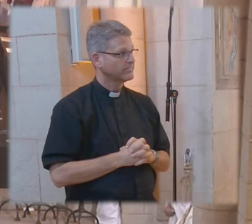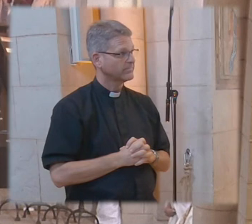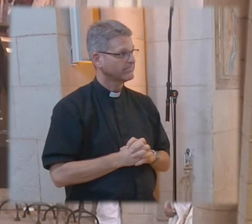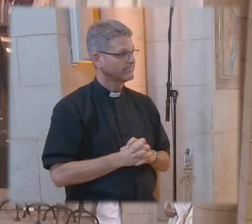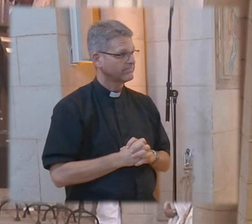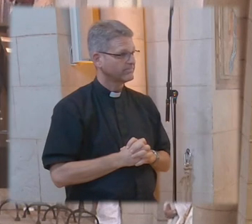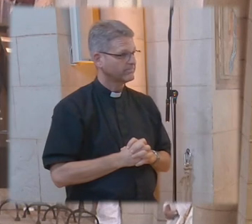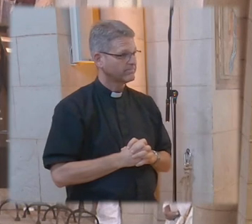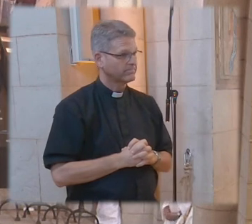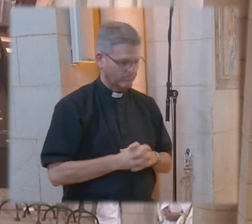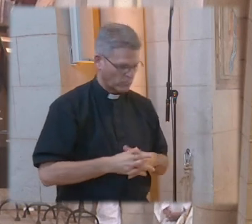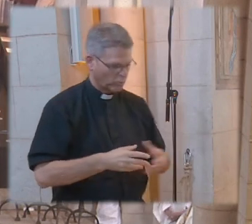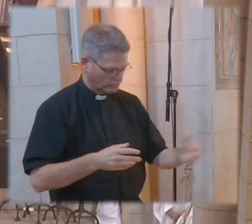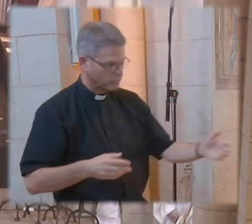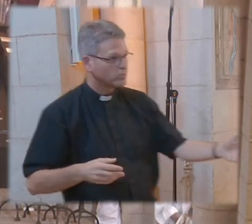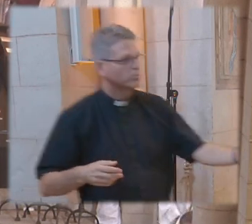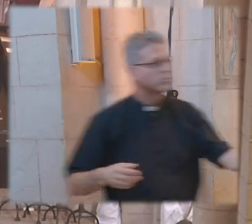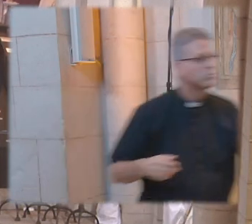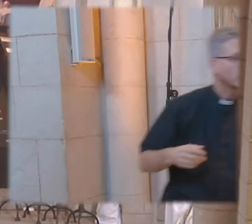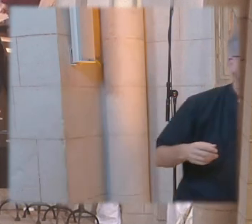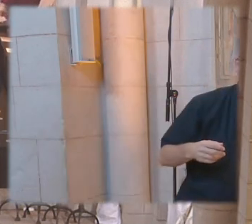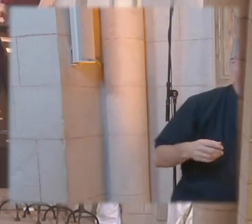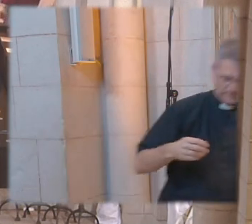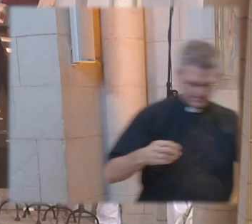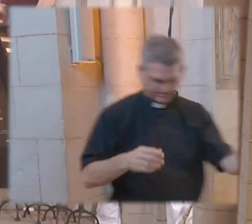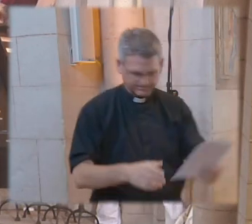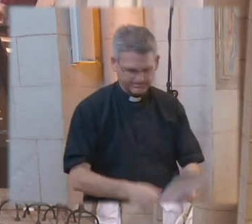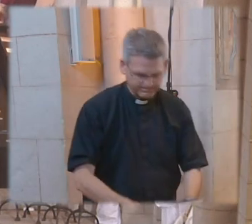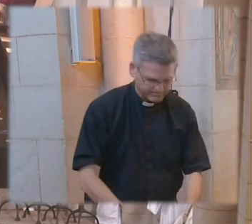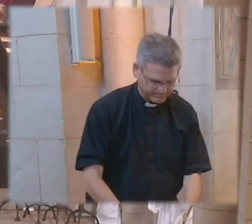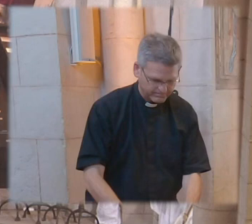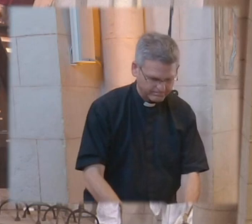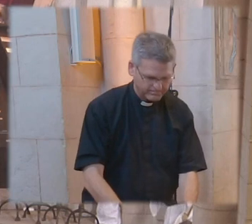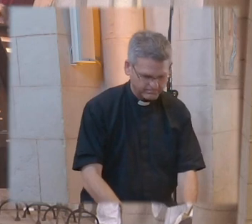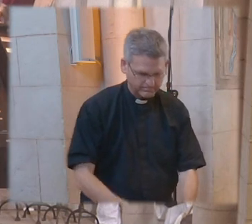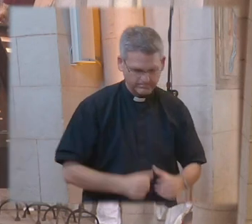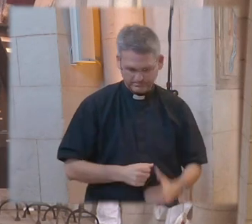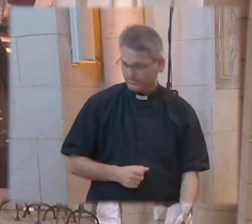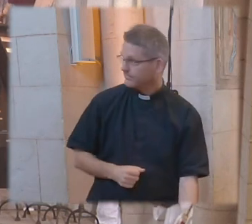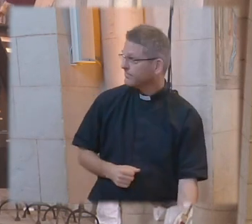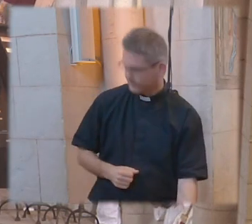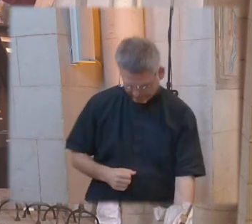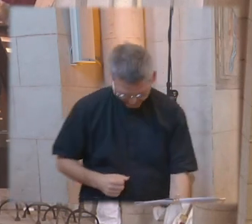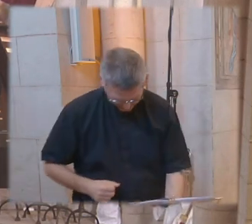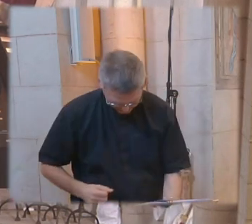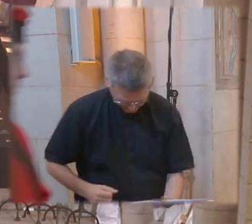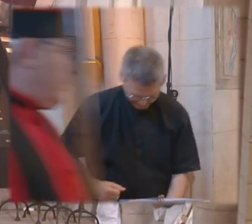Gemeinde und Chor singen das Lied Holz auf Jesu Schulter, Gotteslob 291.